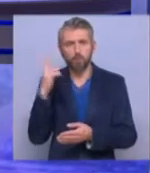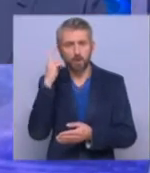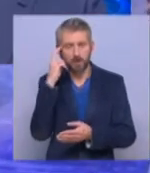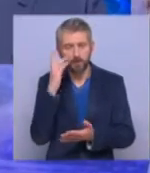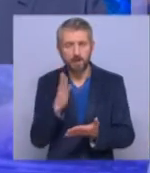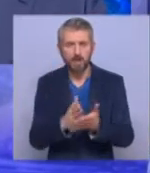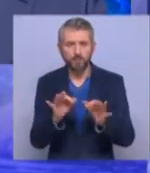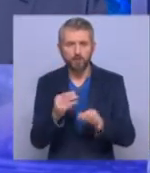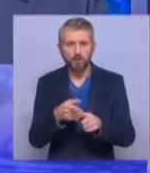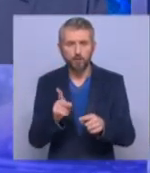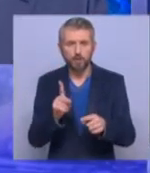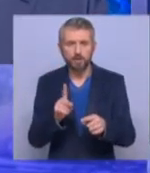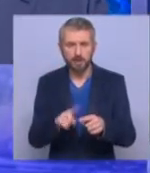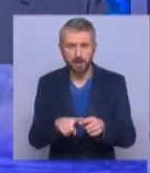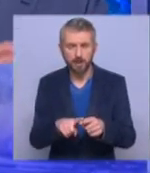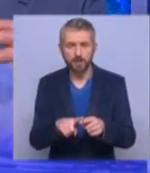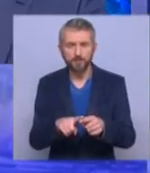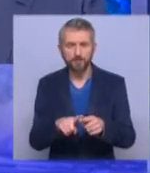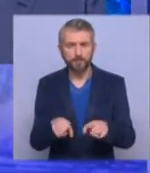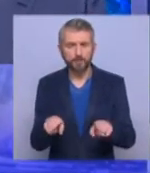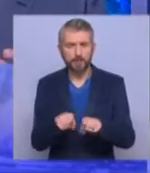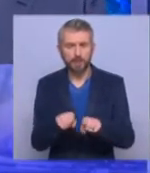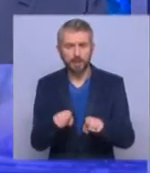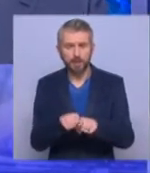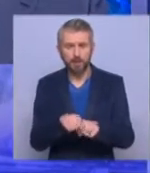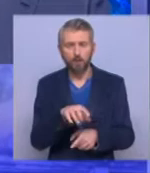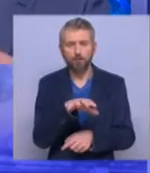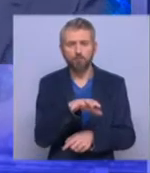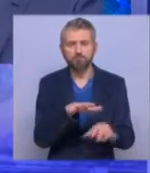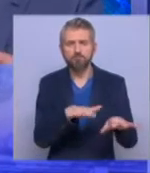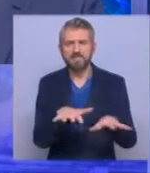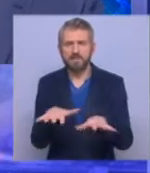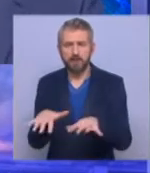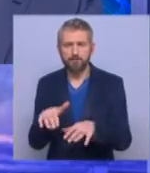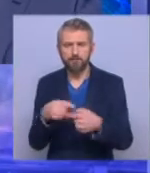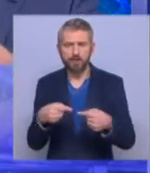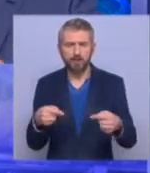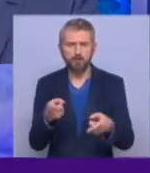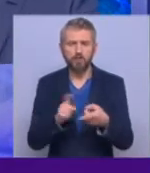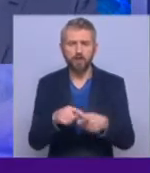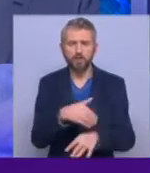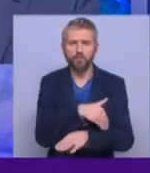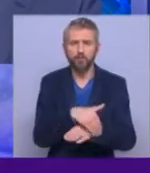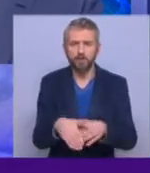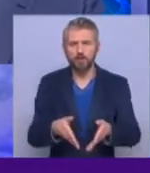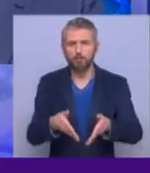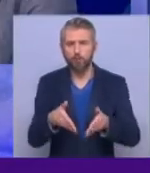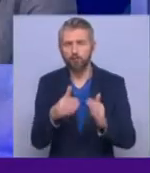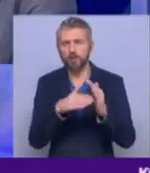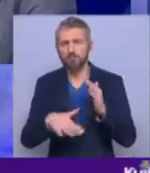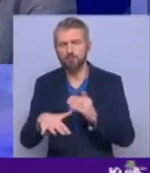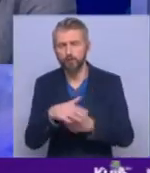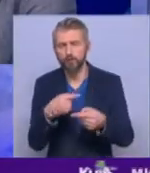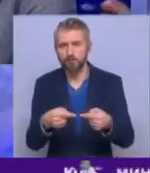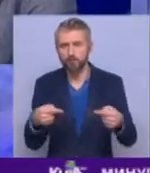є, звичайно, це безпосередньо такі локальні речі, пов'язані з вулицями, провулками, там, подвір'ями